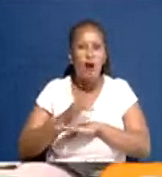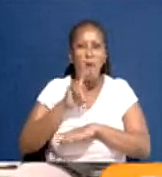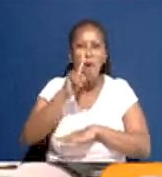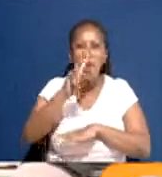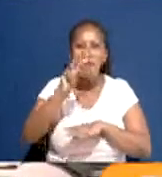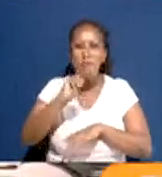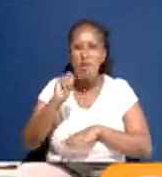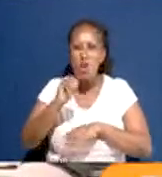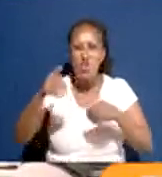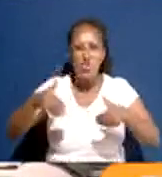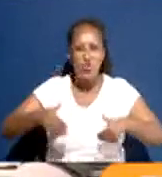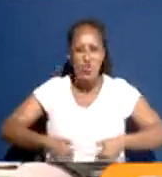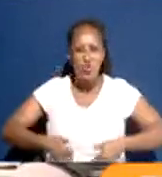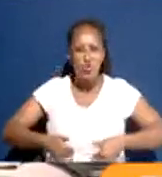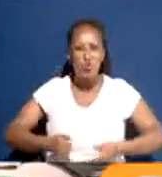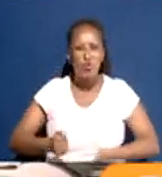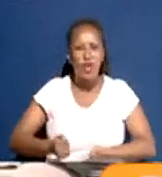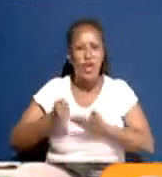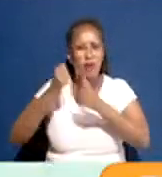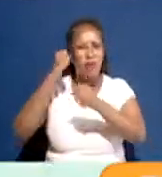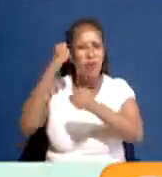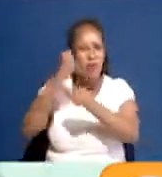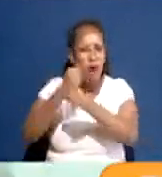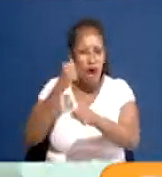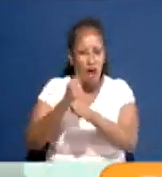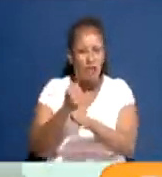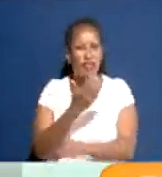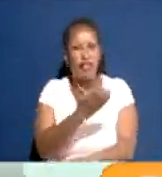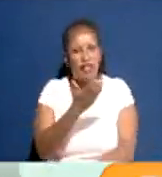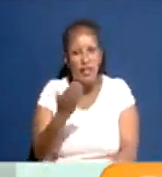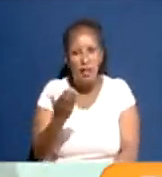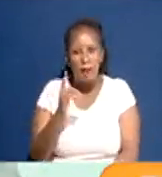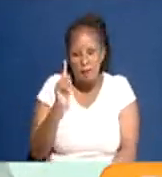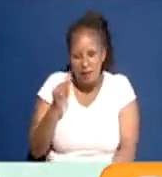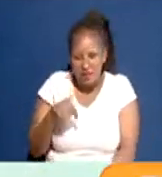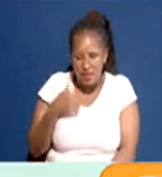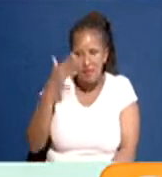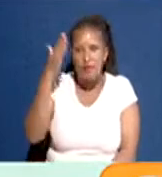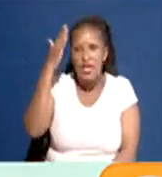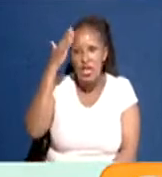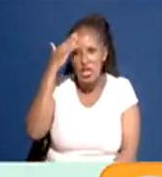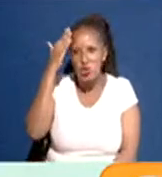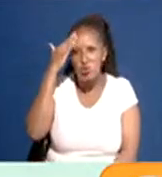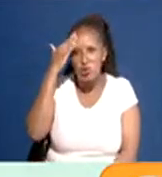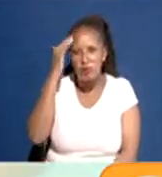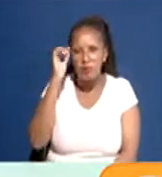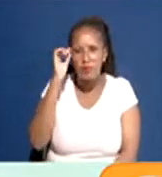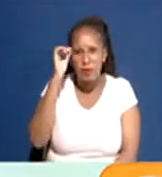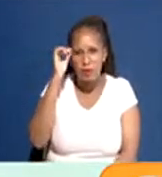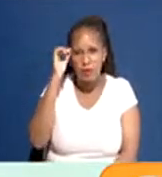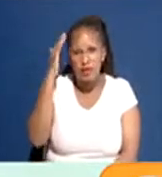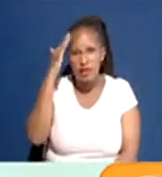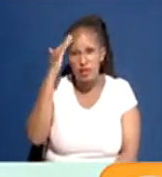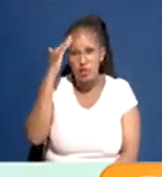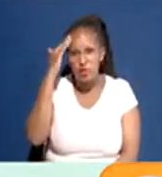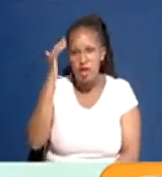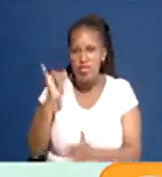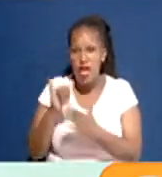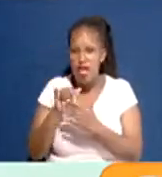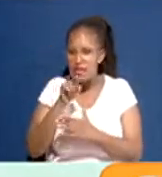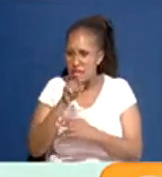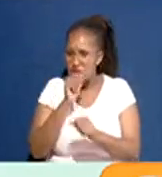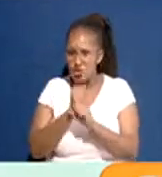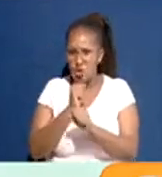1,000,000 kutusaidia katika hiyo mpango. Mimi najua ya kwamba kazi